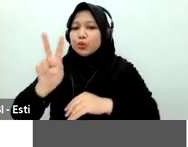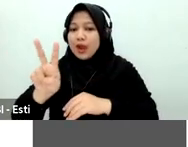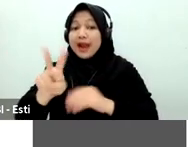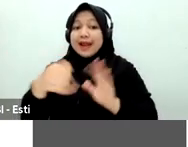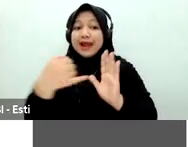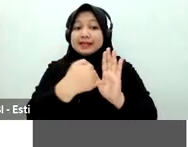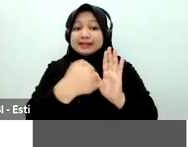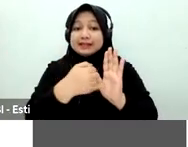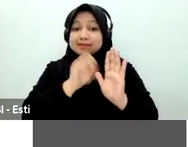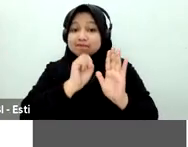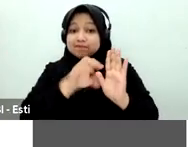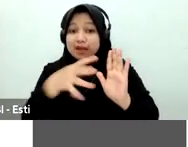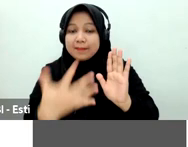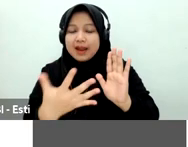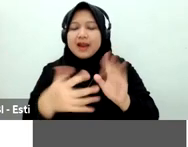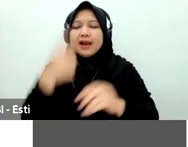apa-apa